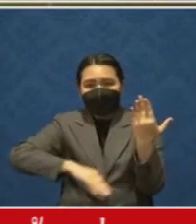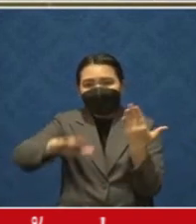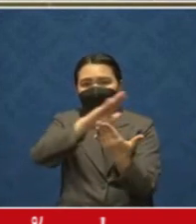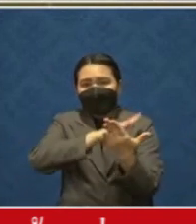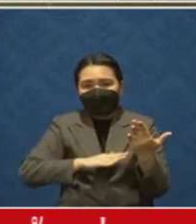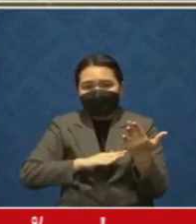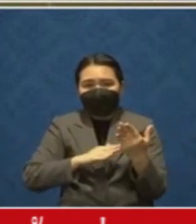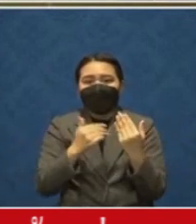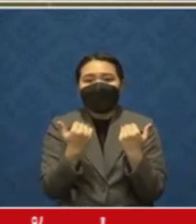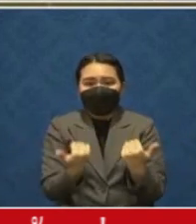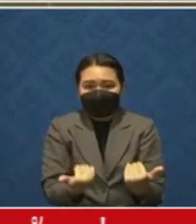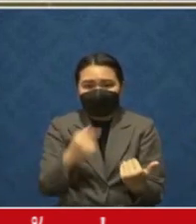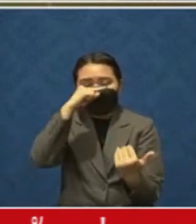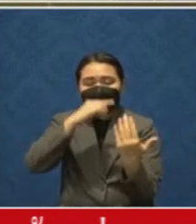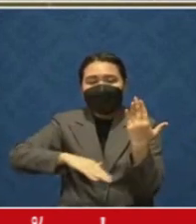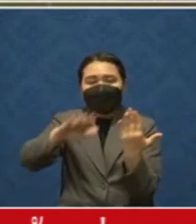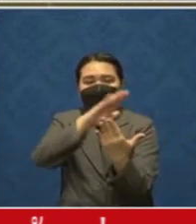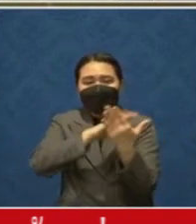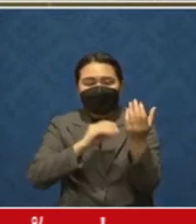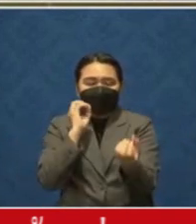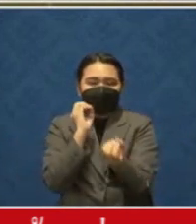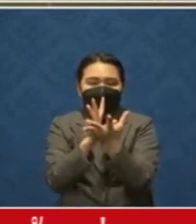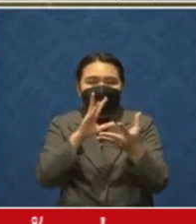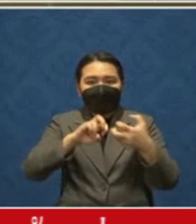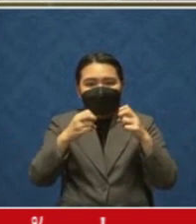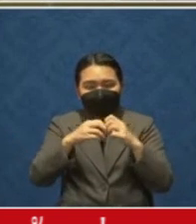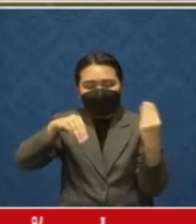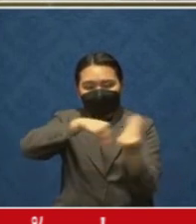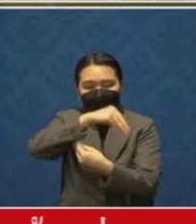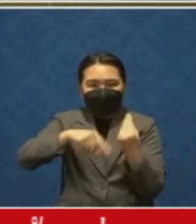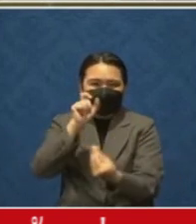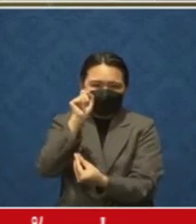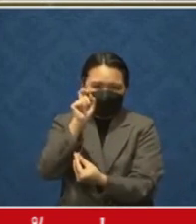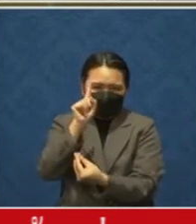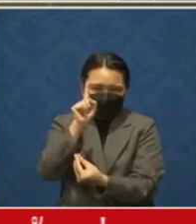ะที่ประเทศกำลังมีปัญหาด้านเศรษฐกิจที่รุนแรง